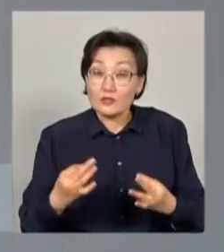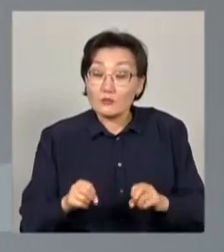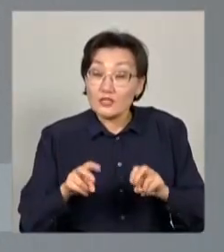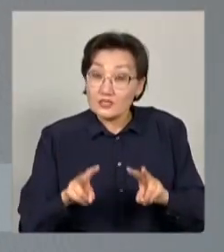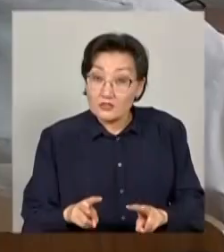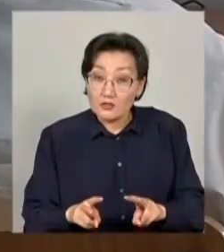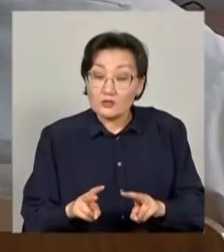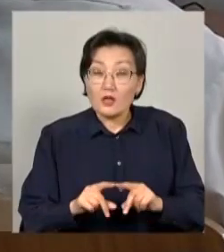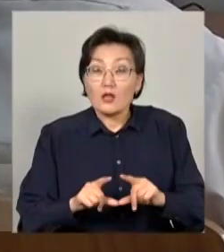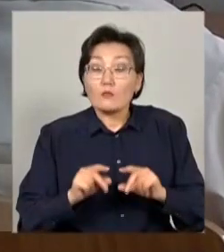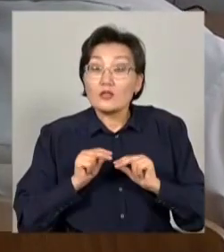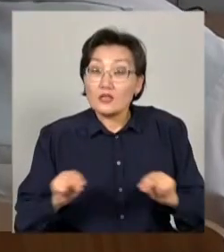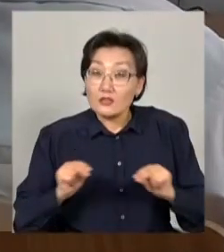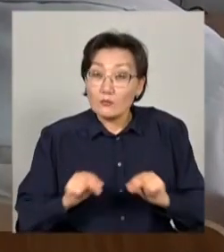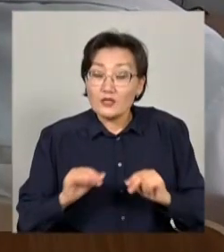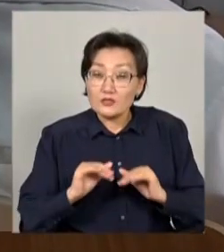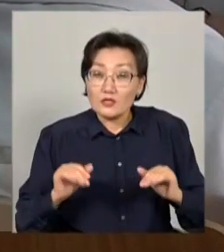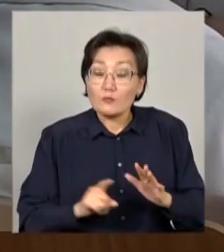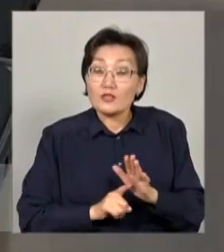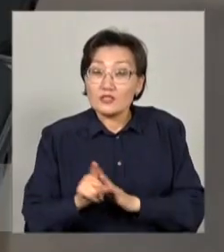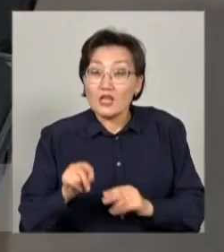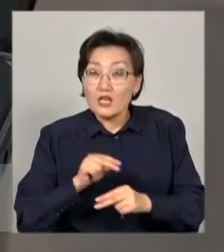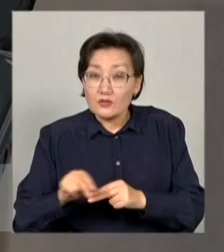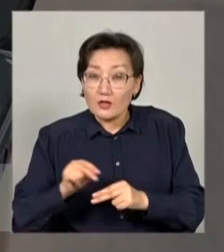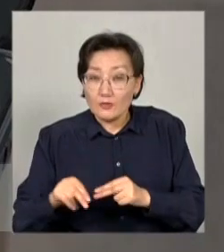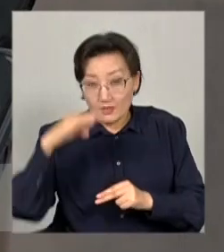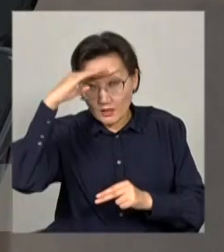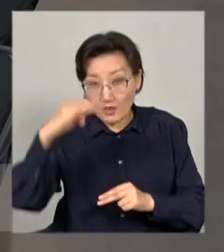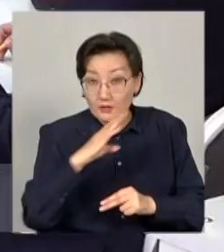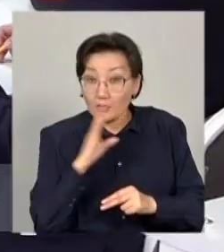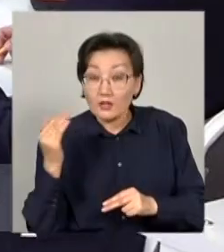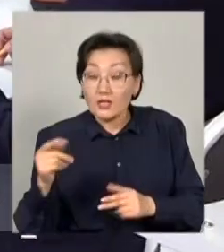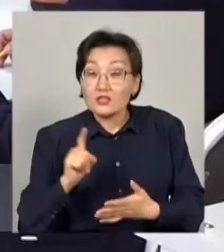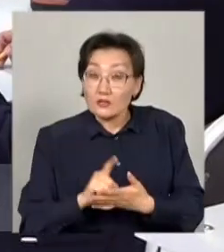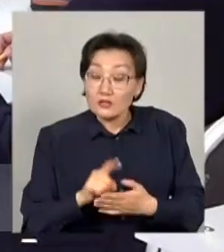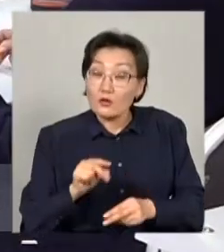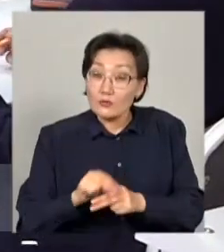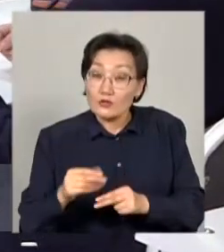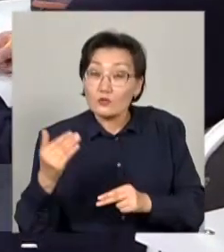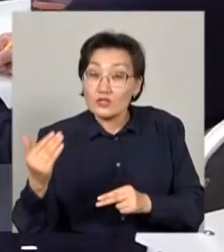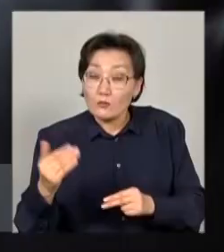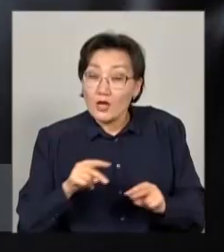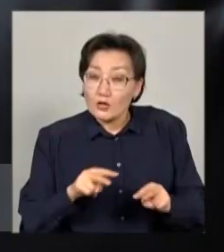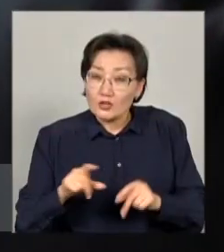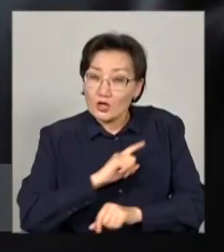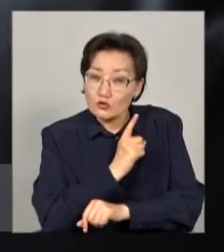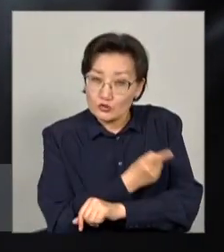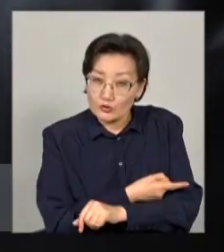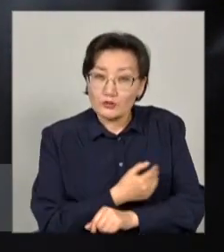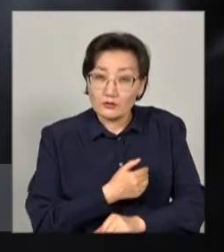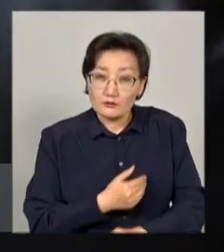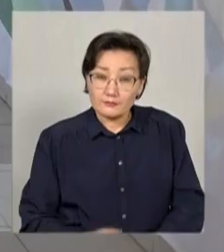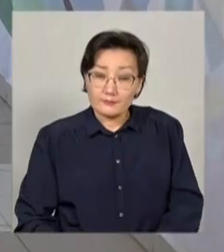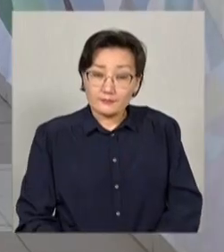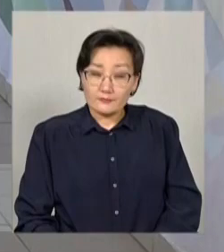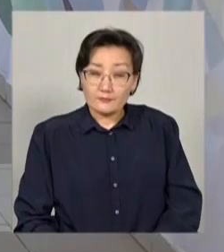мамандар да, мектеп ұстаздары да балаларға ең әуелі тәрбиені ата-аналар беретінін айтады. Сондықтан олардың тарапынан қадағалау күшейсе дейді.